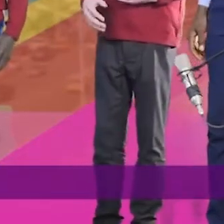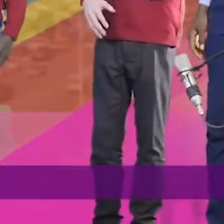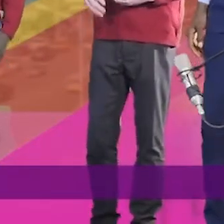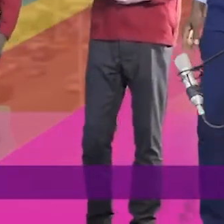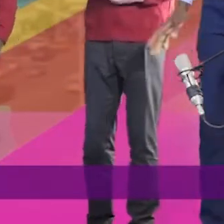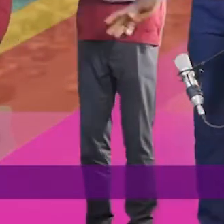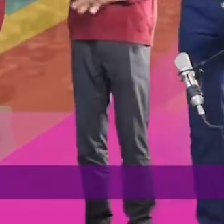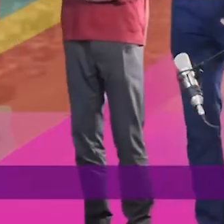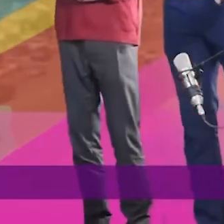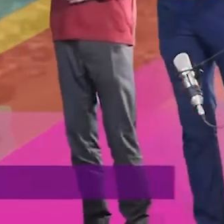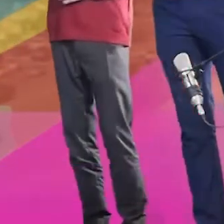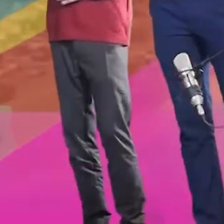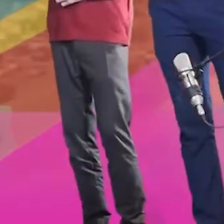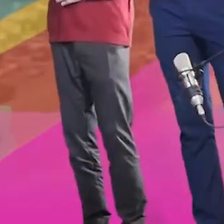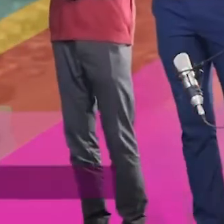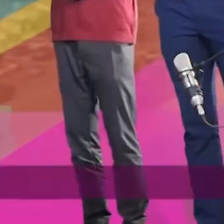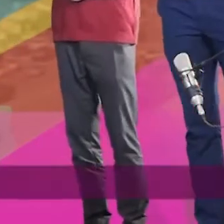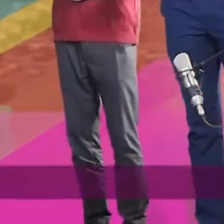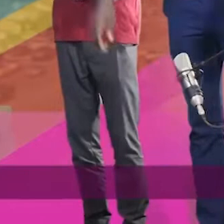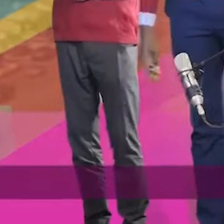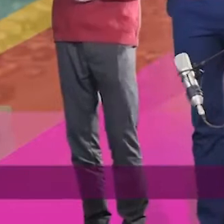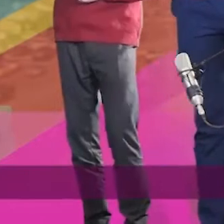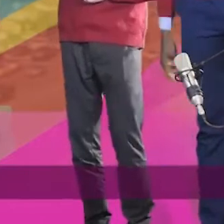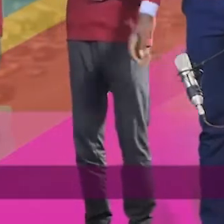Fumuyama Kanda. Oui.